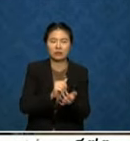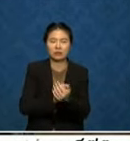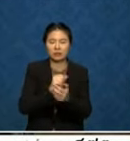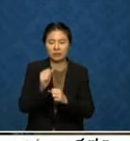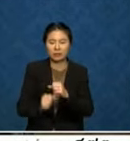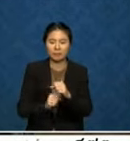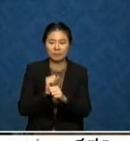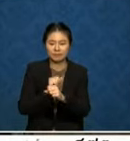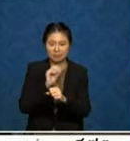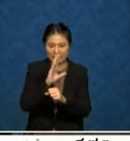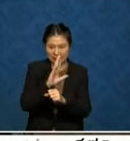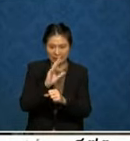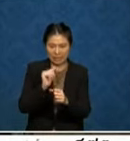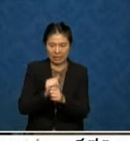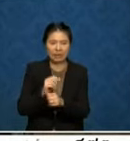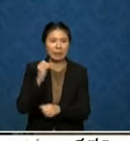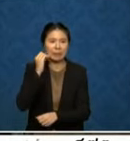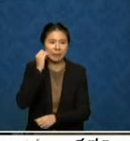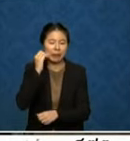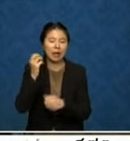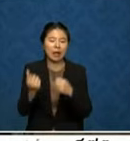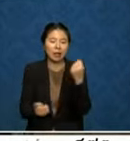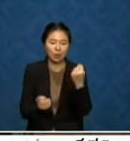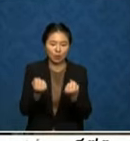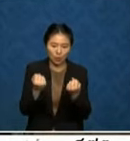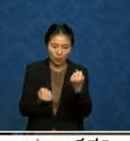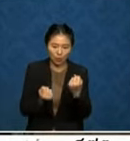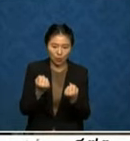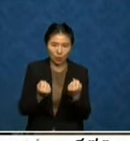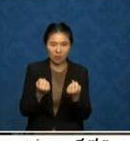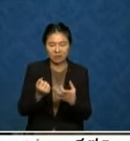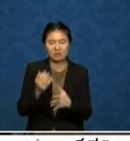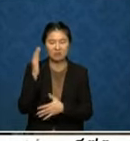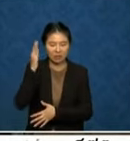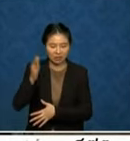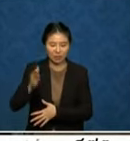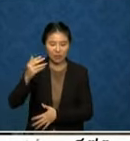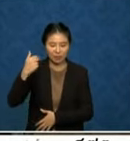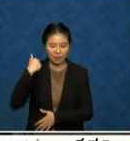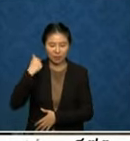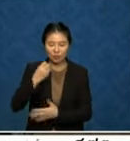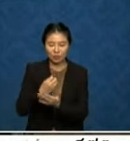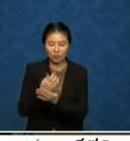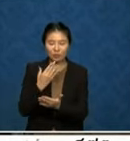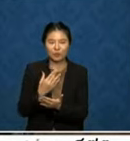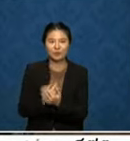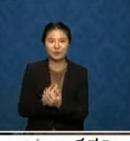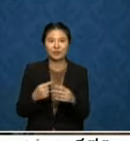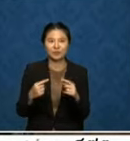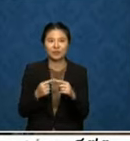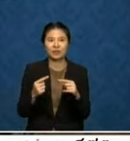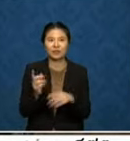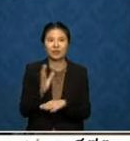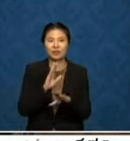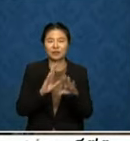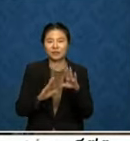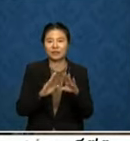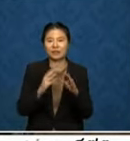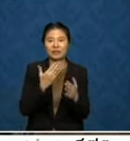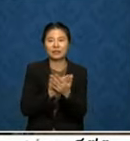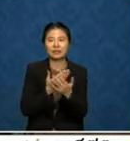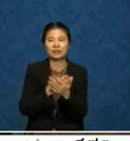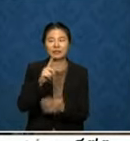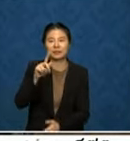จะมีบ้านมีรถตอนนี้มูลค่าความเสียหายก็ไม่ยิ่งหย่อนไปเลยค่ะมีมูลค่าเบื้องต้นกว่า 1,000 ล้านบา